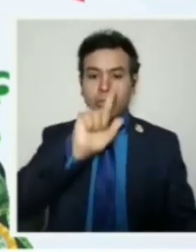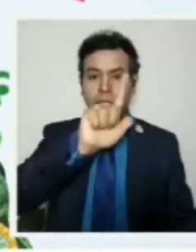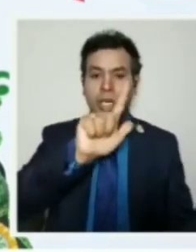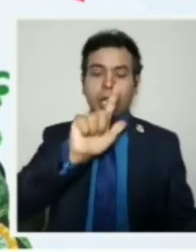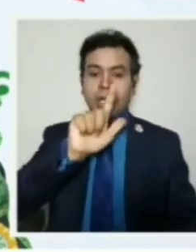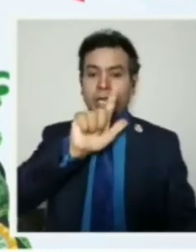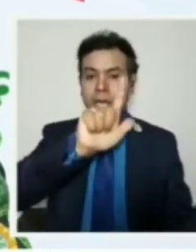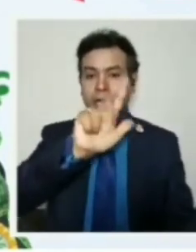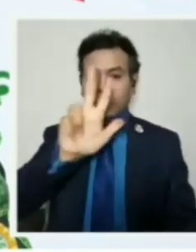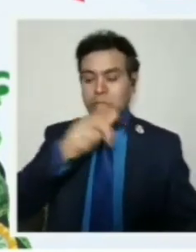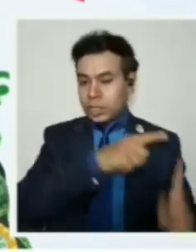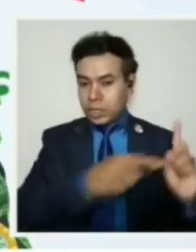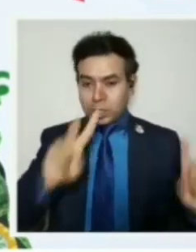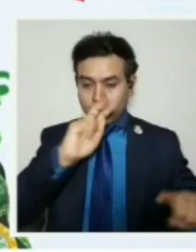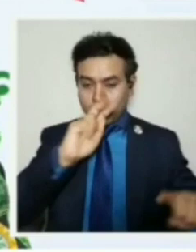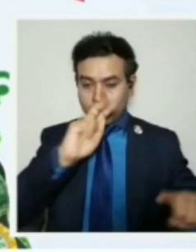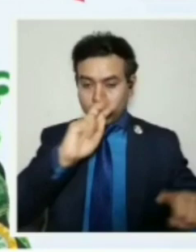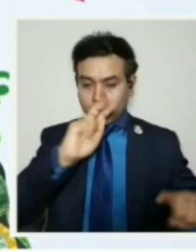21.14%।